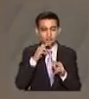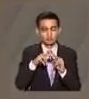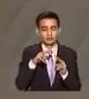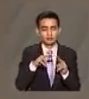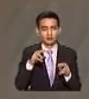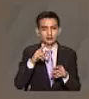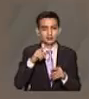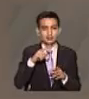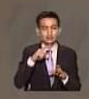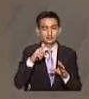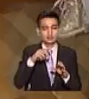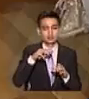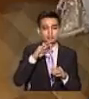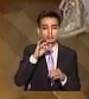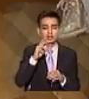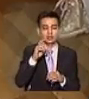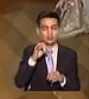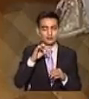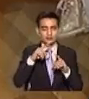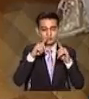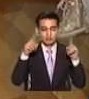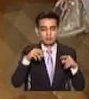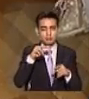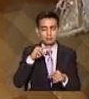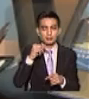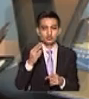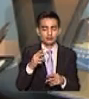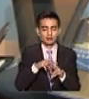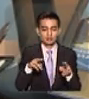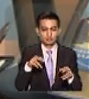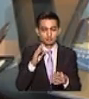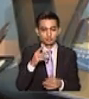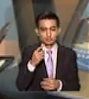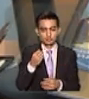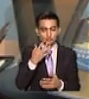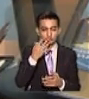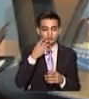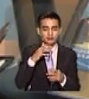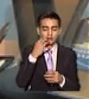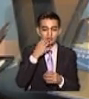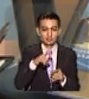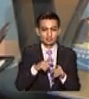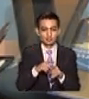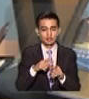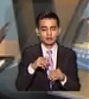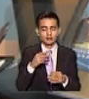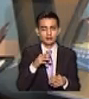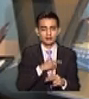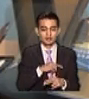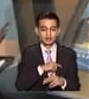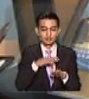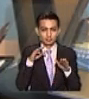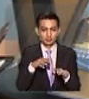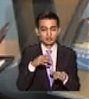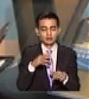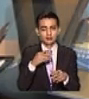У отечественных офтальмологов есть свои рекомендации. Сидя на работе, сделать минут 5